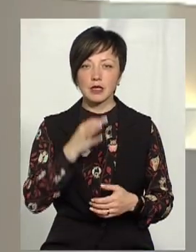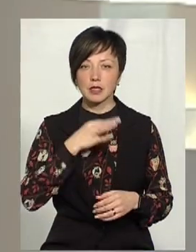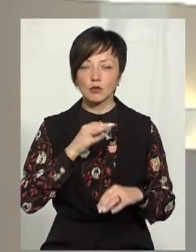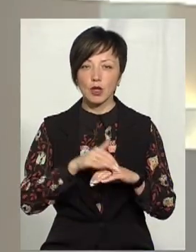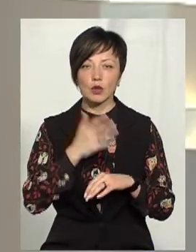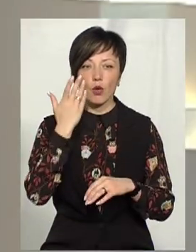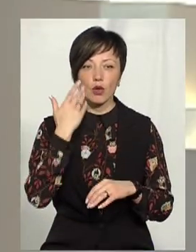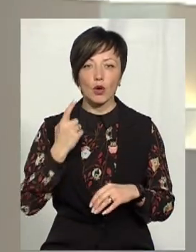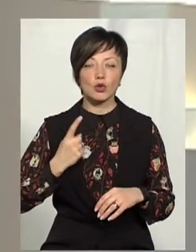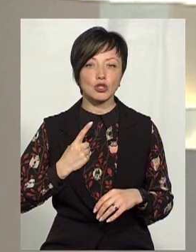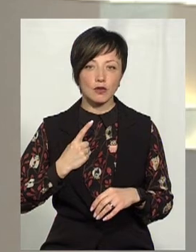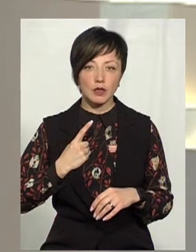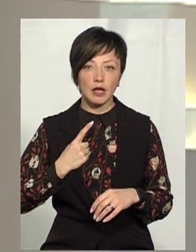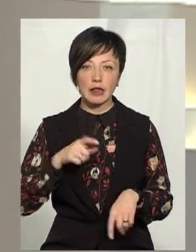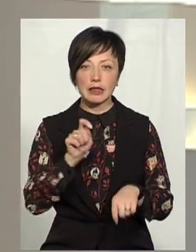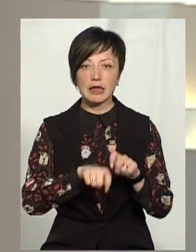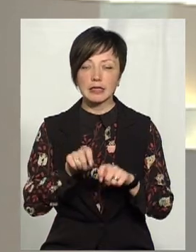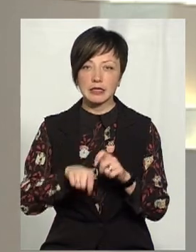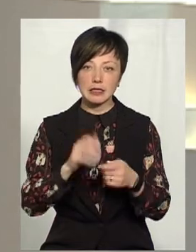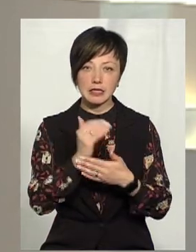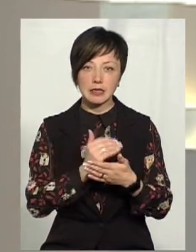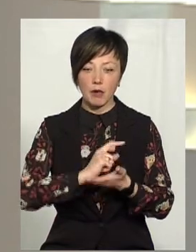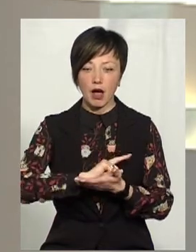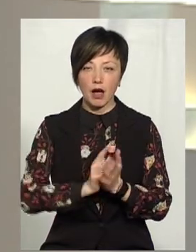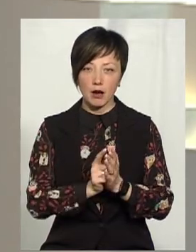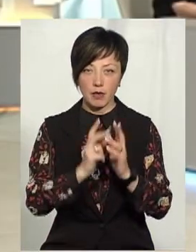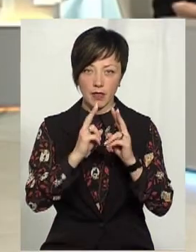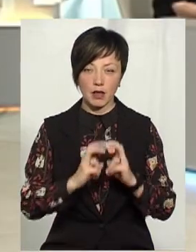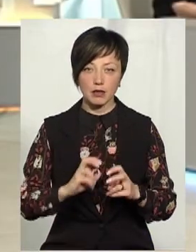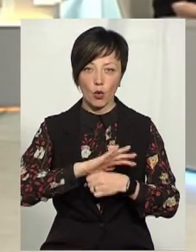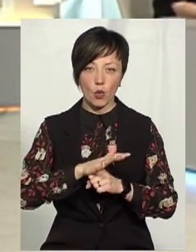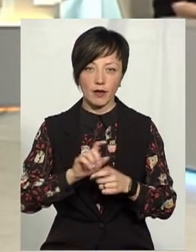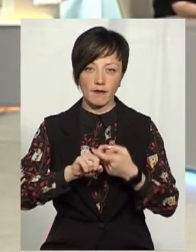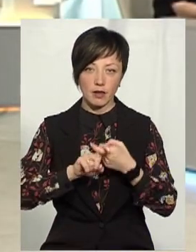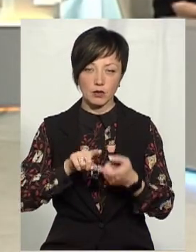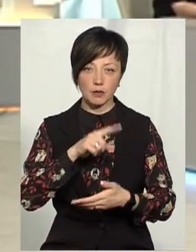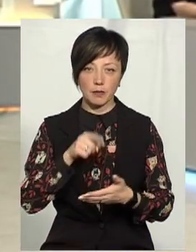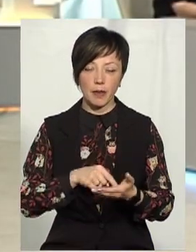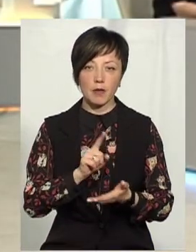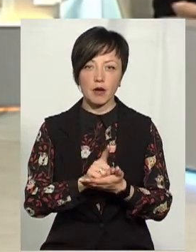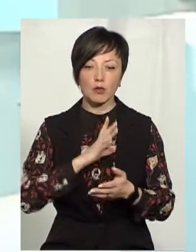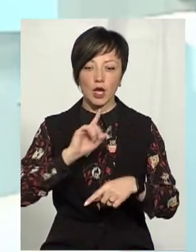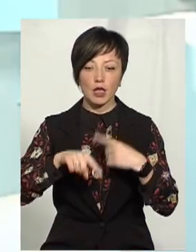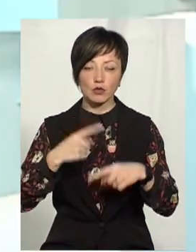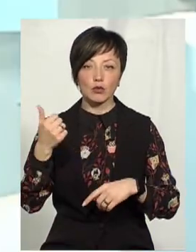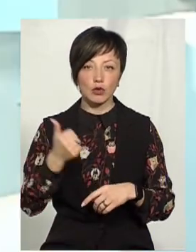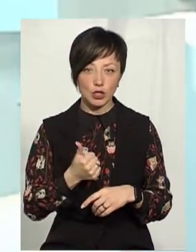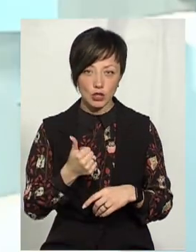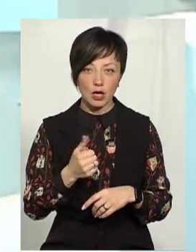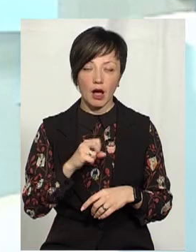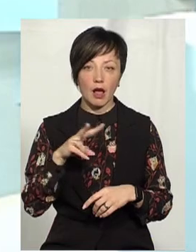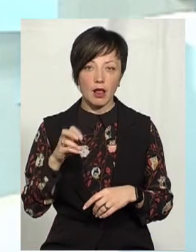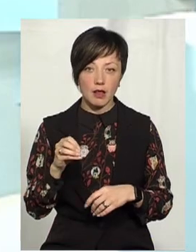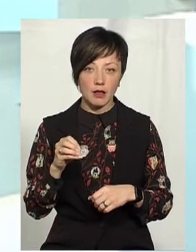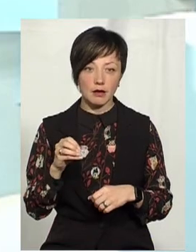Скажіть, будь ласка, коли очікуєте тест системи для експрес-аналізу на коронавірус? Тест системи мають бути наступного тижня, але